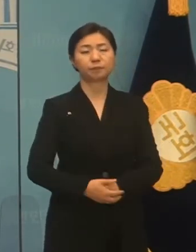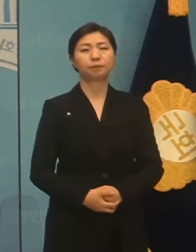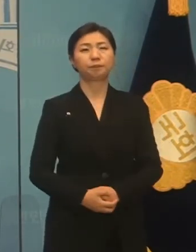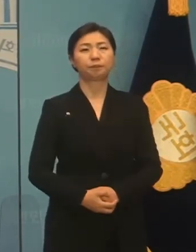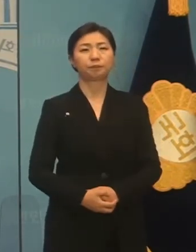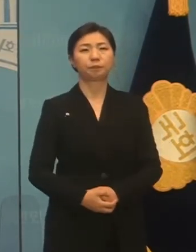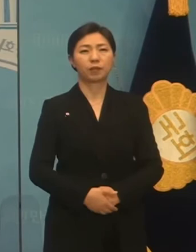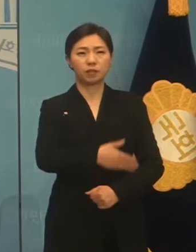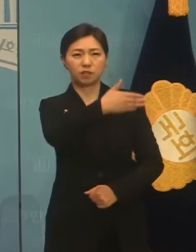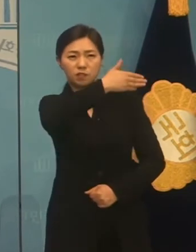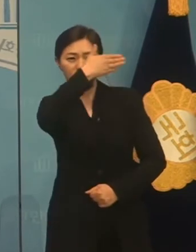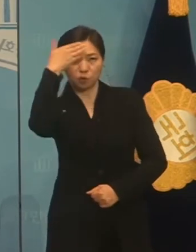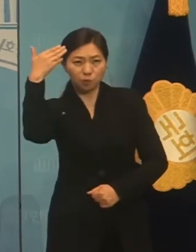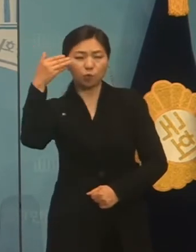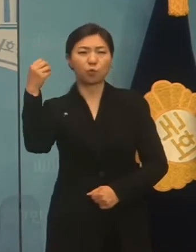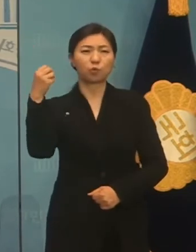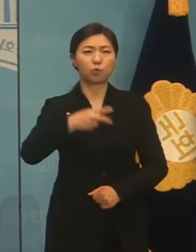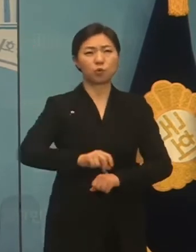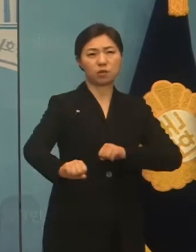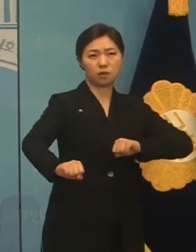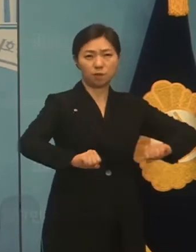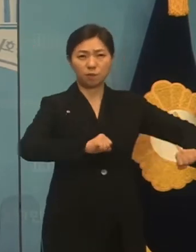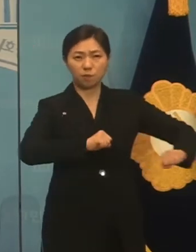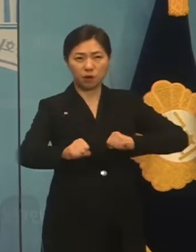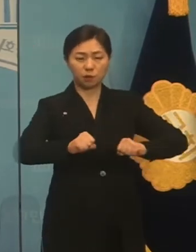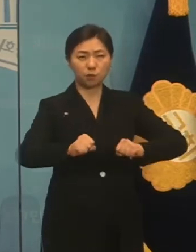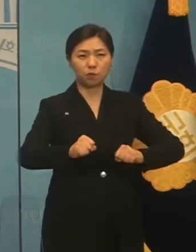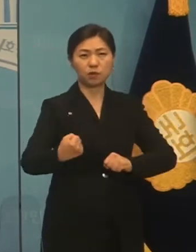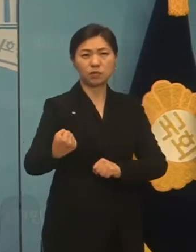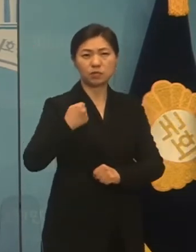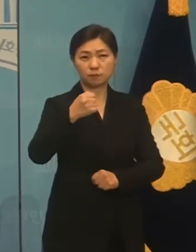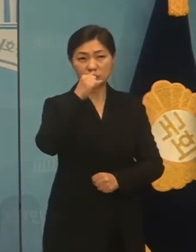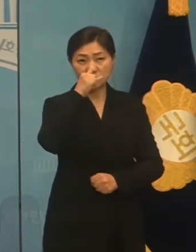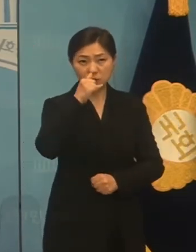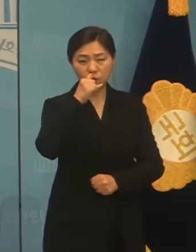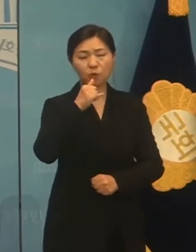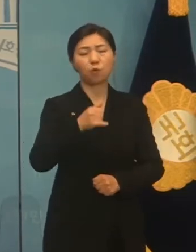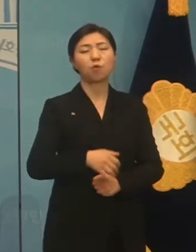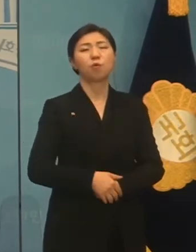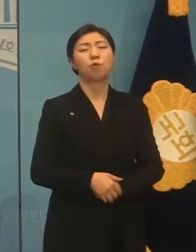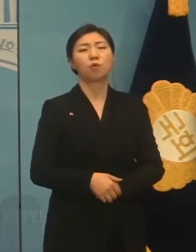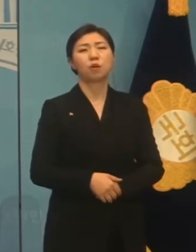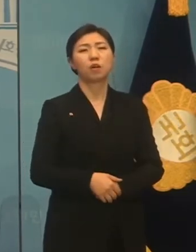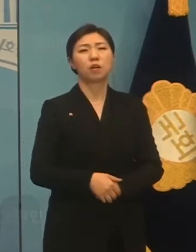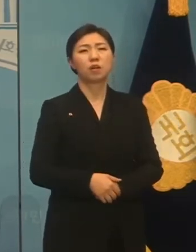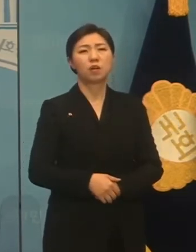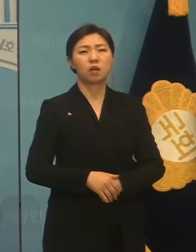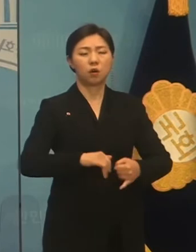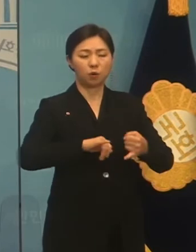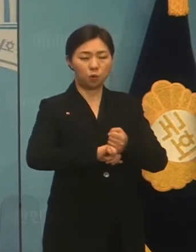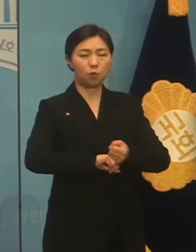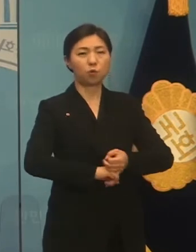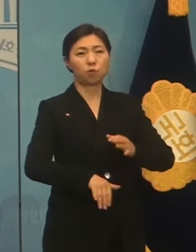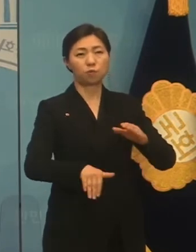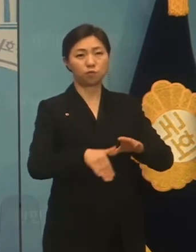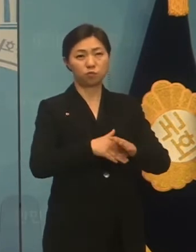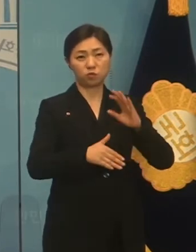젊고 역동적인 리더십으로 반드시 문재인 정권